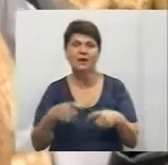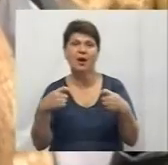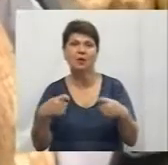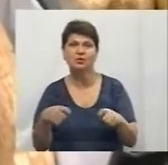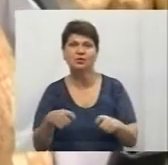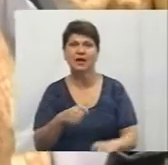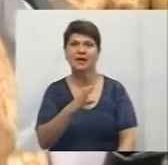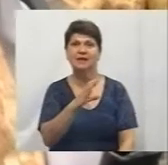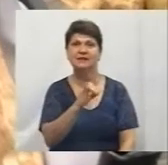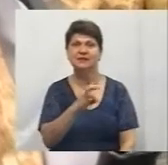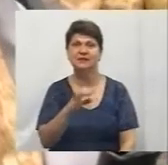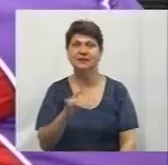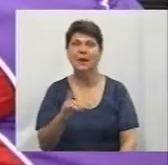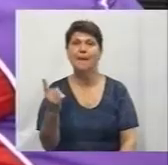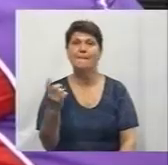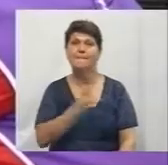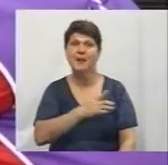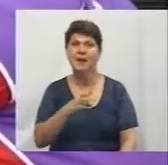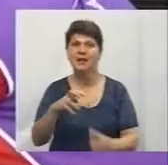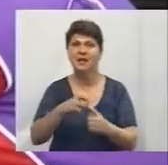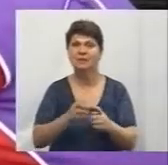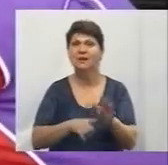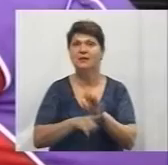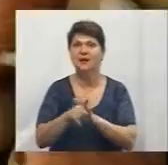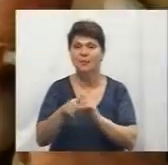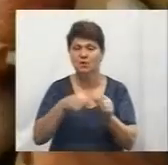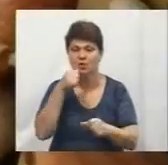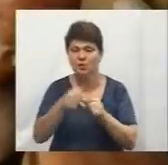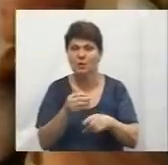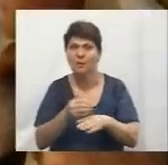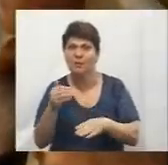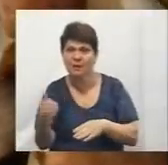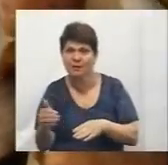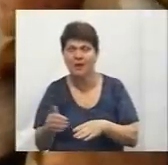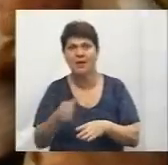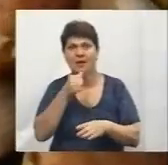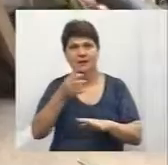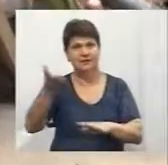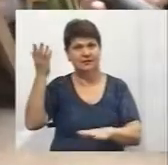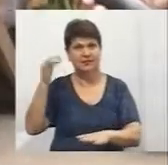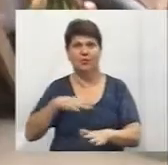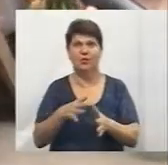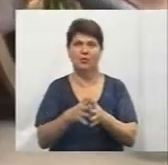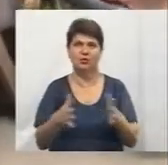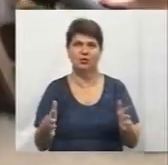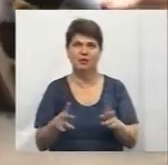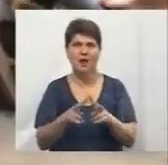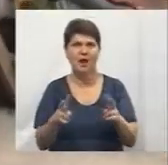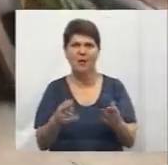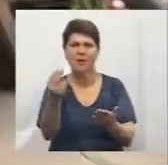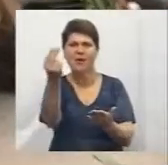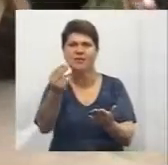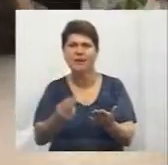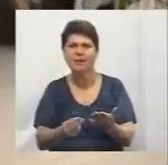сезон білих грибів лише розпочався. Цьогоріч із запізненням, торік у цю пору їх було значно більше. Як намальовані, дивіться, ось